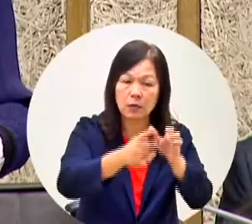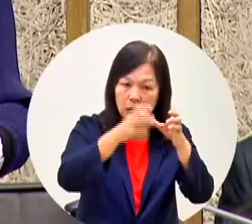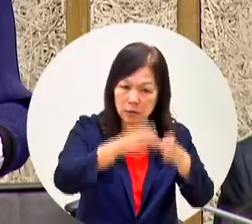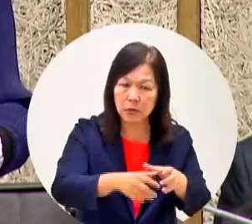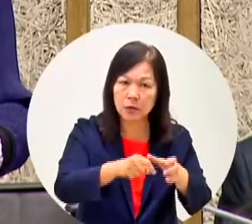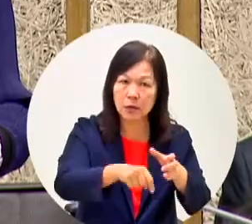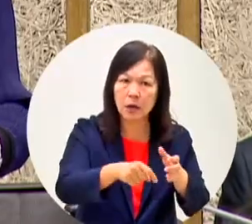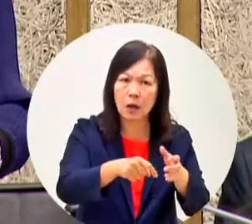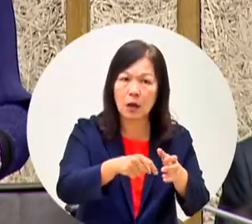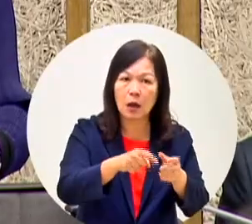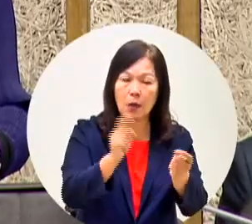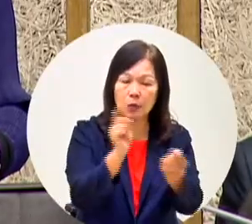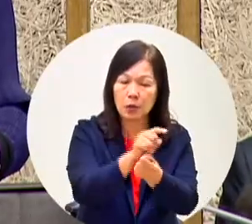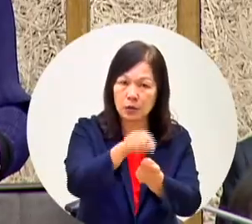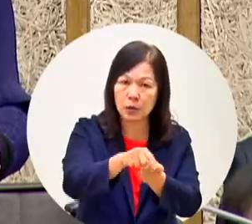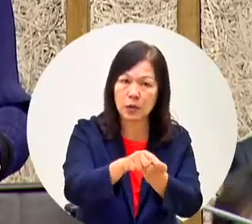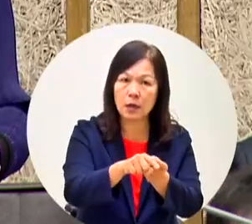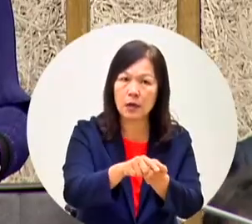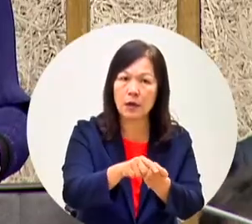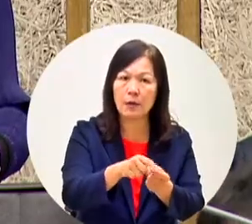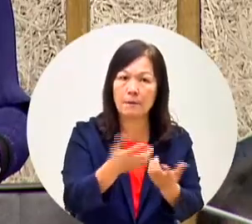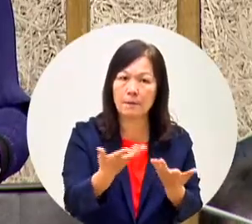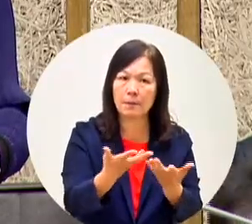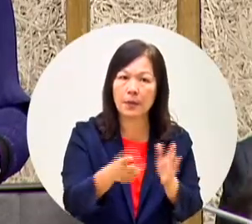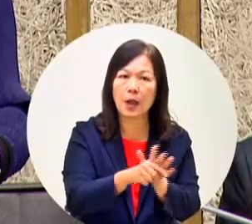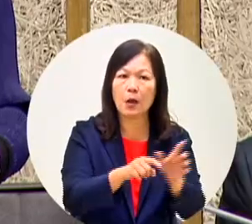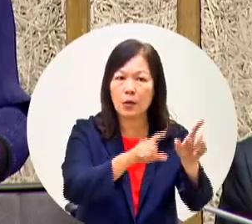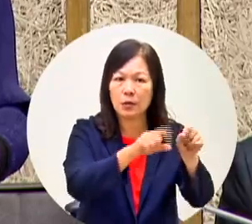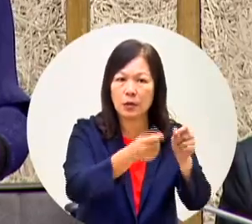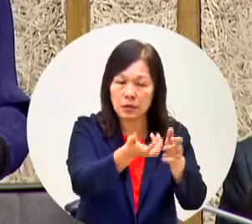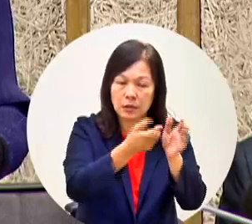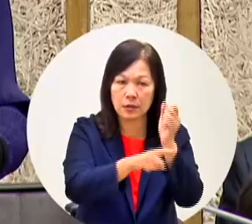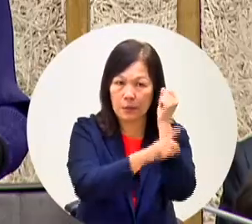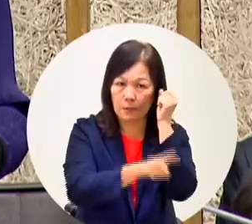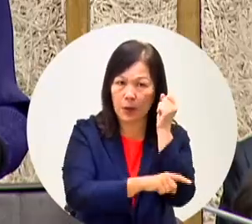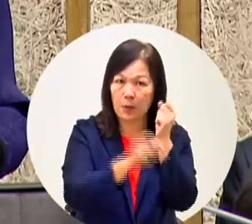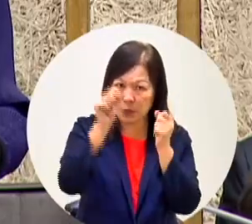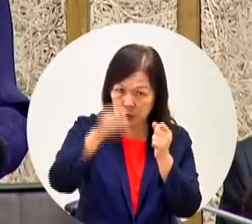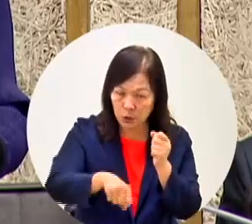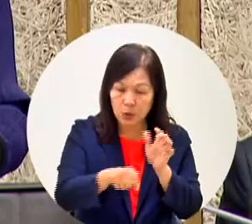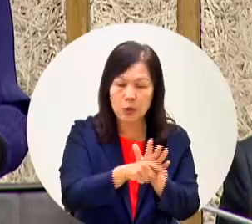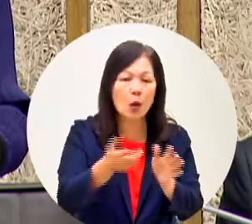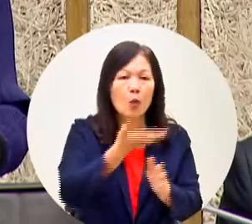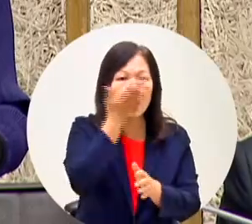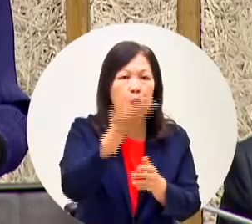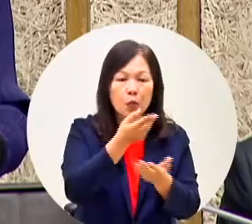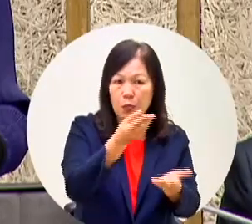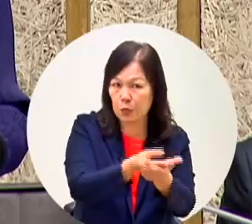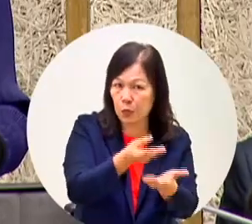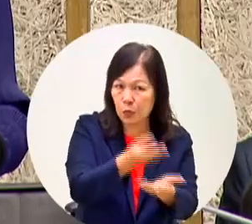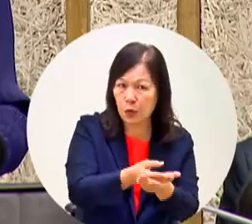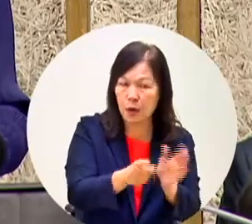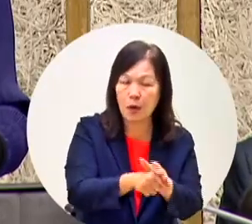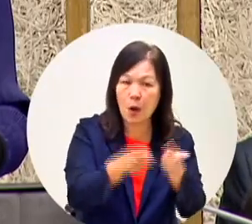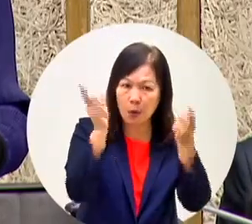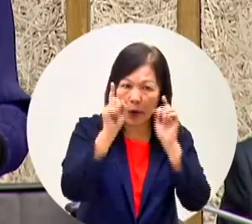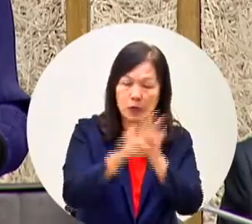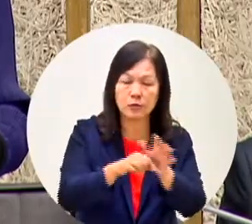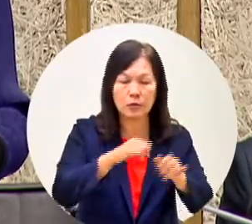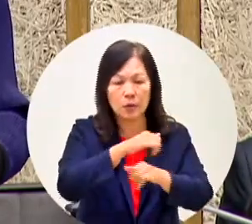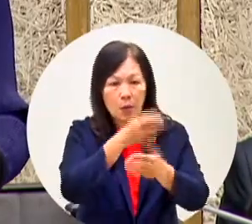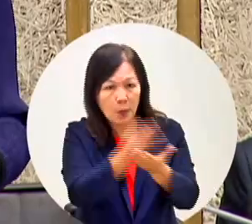这个依前项法律特许经营观光赌场以及从事博弈活动者，不适用刑法赌博